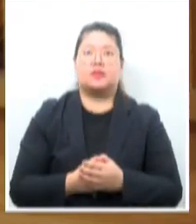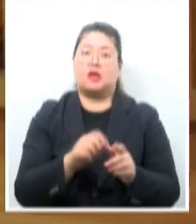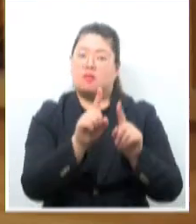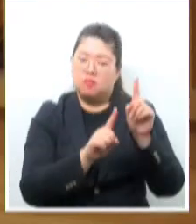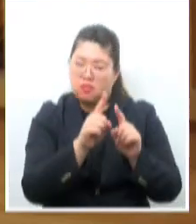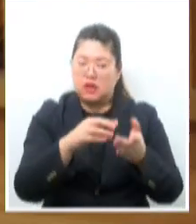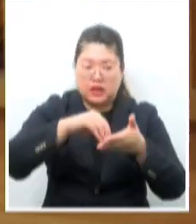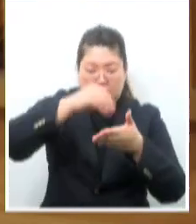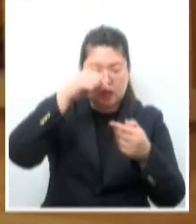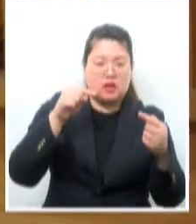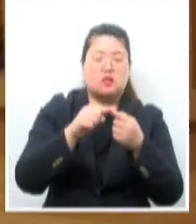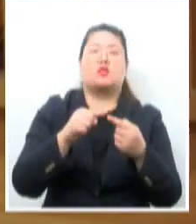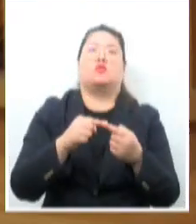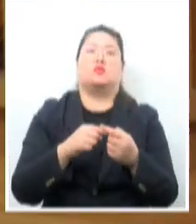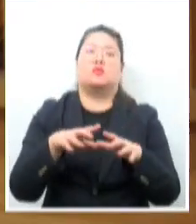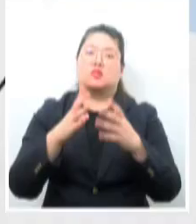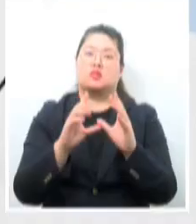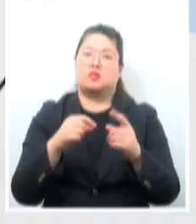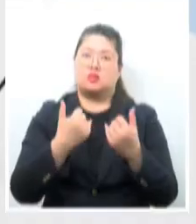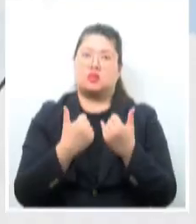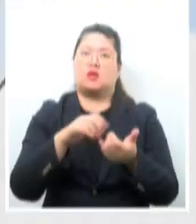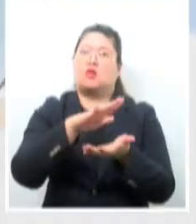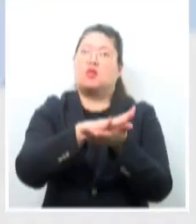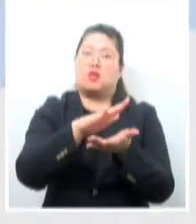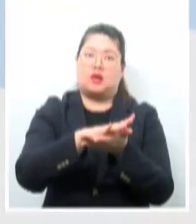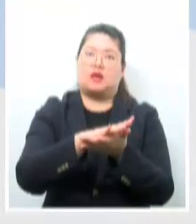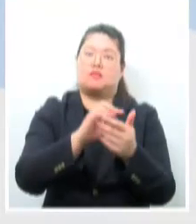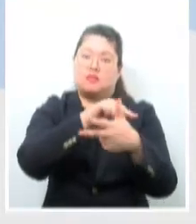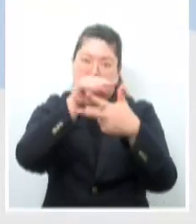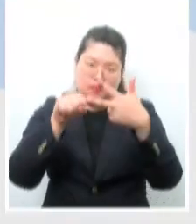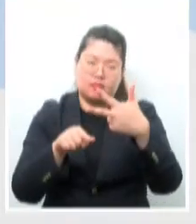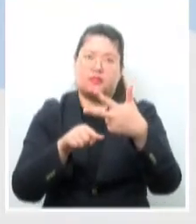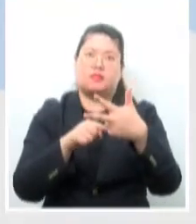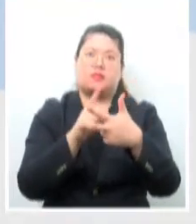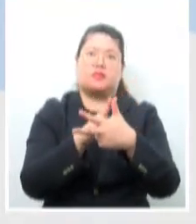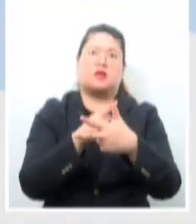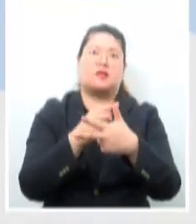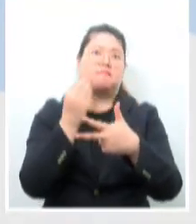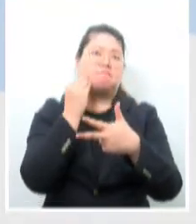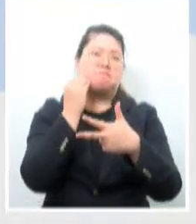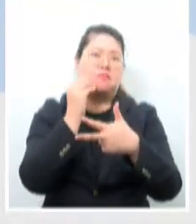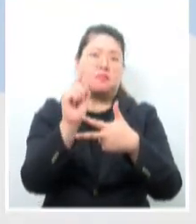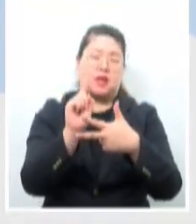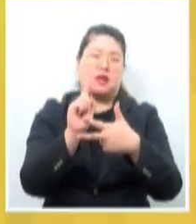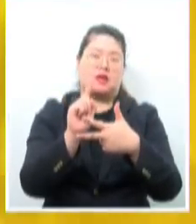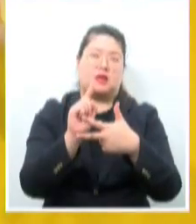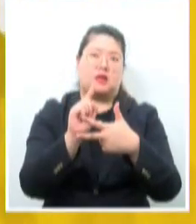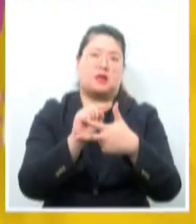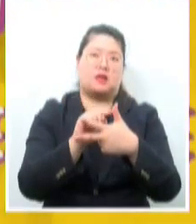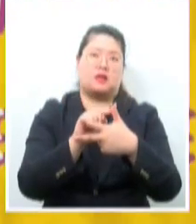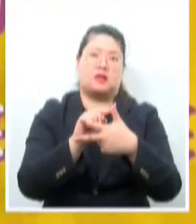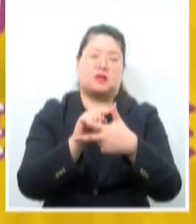าโรงเรียนชุมชนบ้านพบพระประกอบด้วย3ลักษณะ1 Home Space พื้นที่ที่ให้ผู้เรียนได้เ